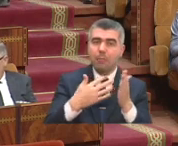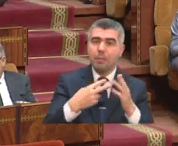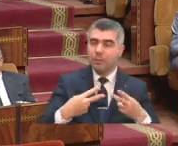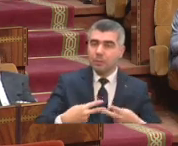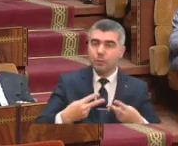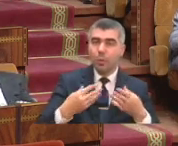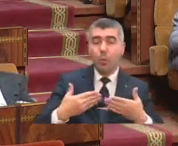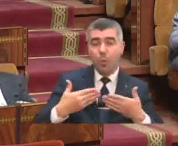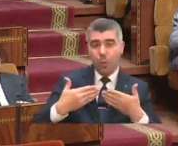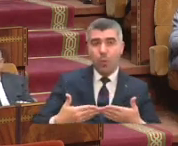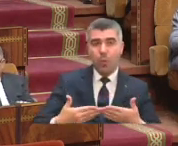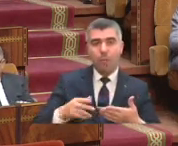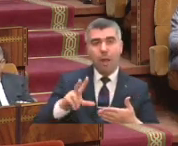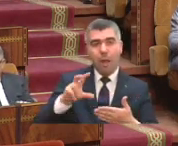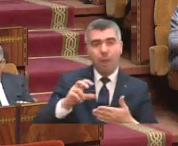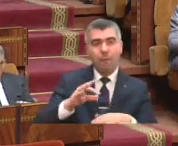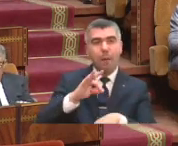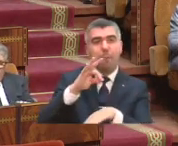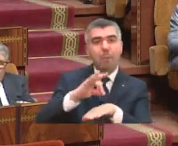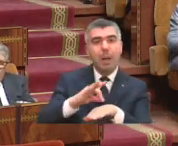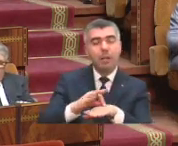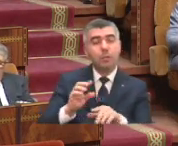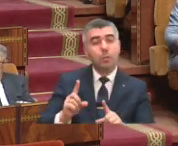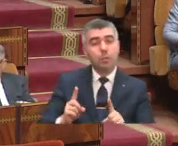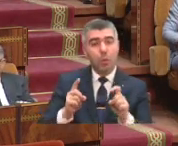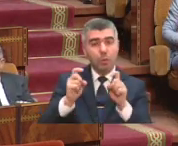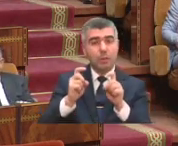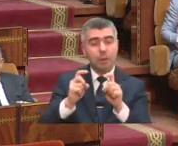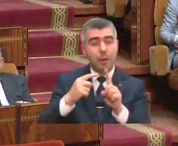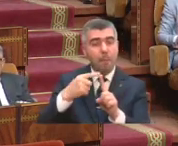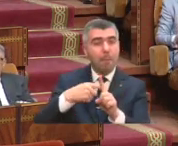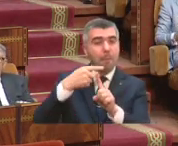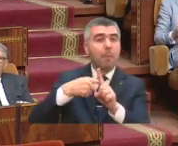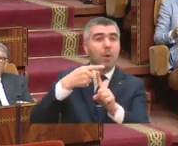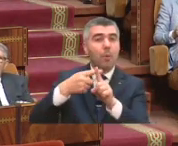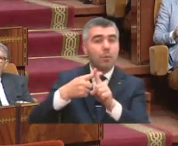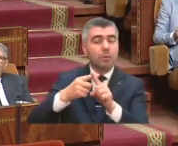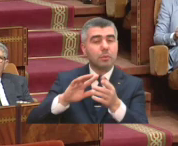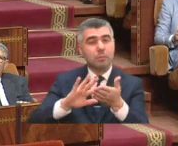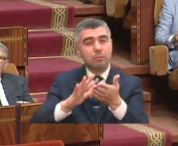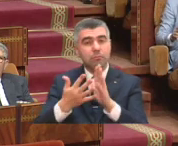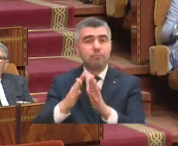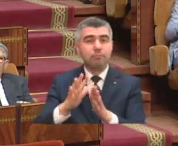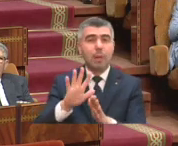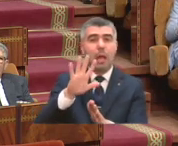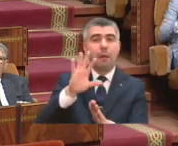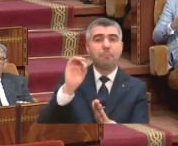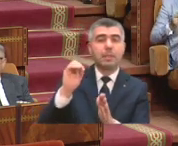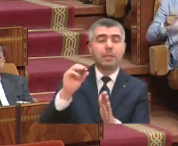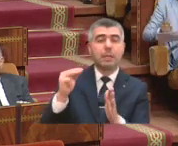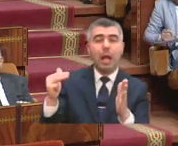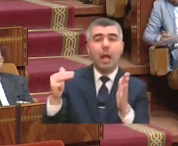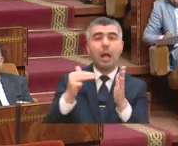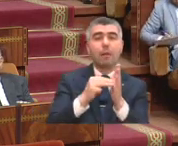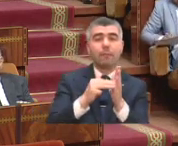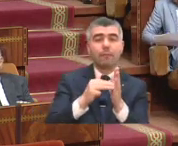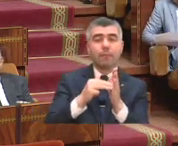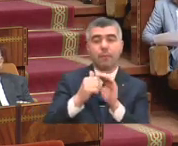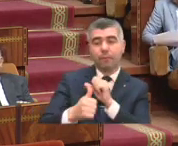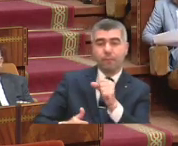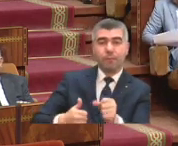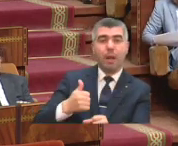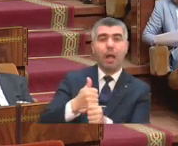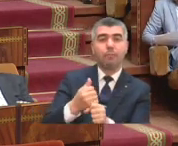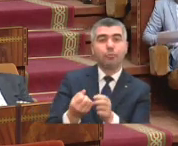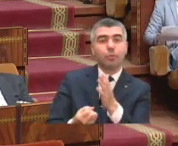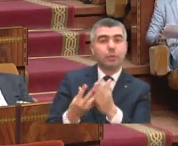اليوم مرض السرطان في تصاعد مستمر ومقلق، وتقريبا كاينه 50,000 حاله اصابه جديده كل سنه. وكذلك